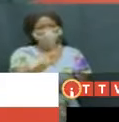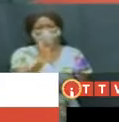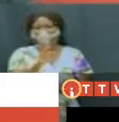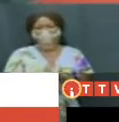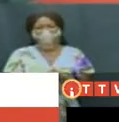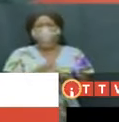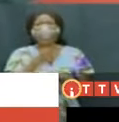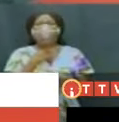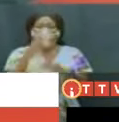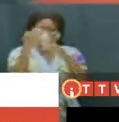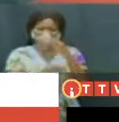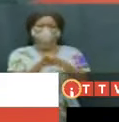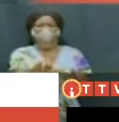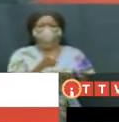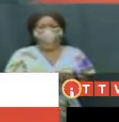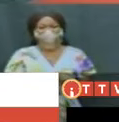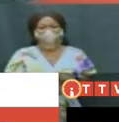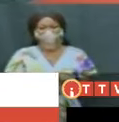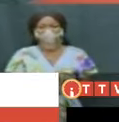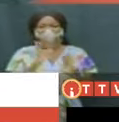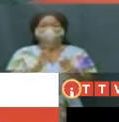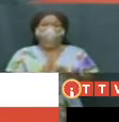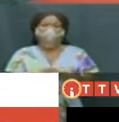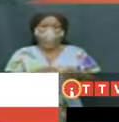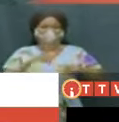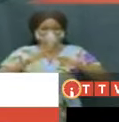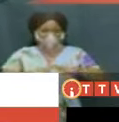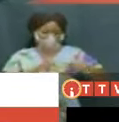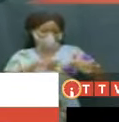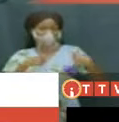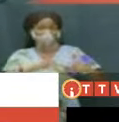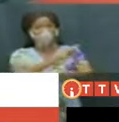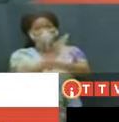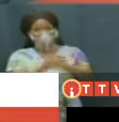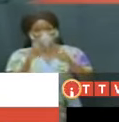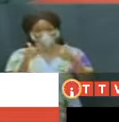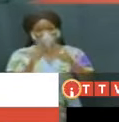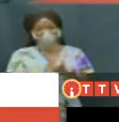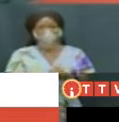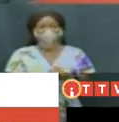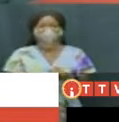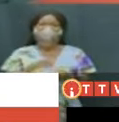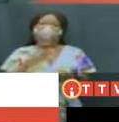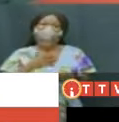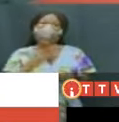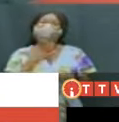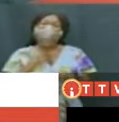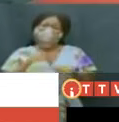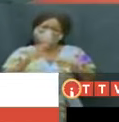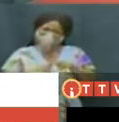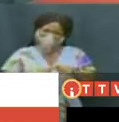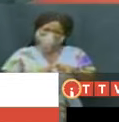zikuyenera kuchepa anthu kuti tikhale ndi moyo. Timayenera kukhala ndi moyo pozindikira chimene choti tikhalitse